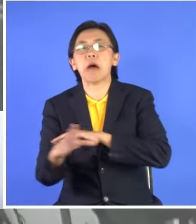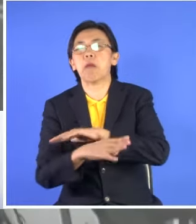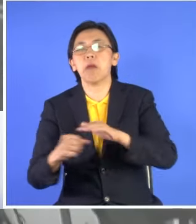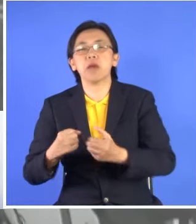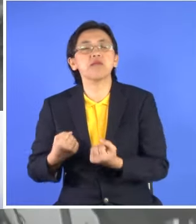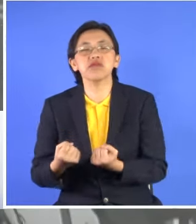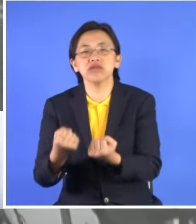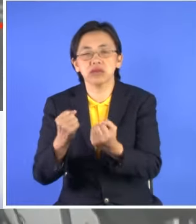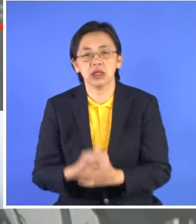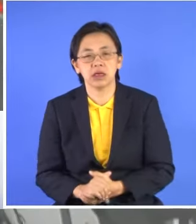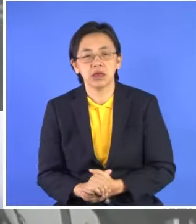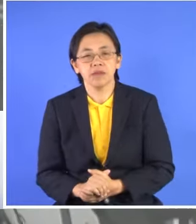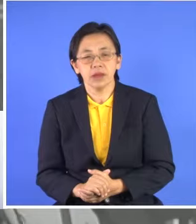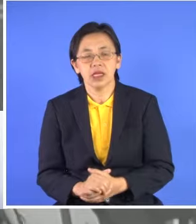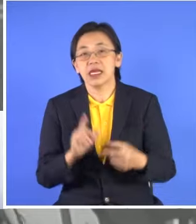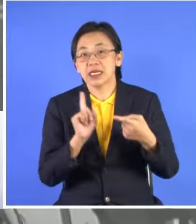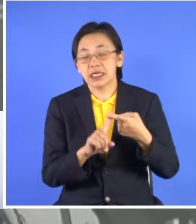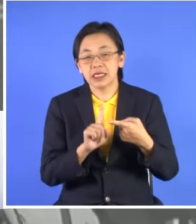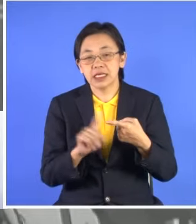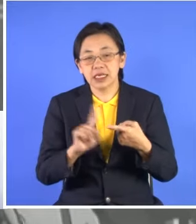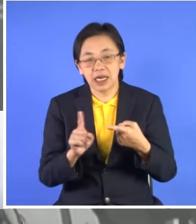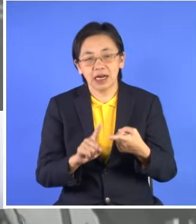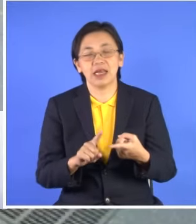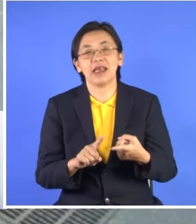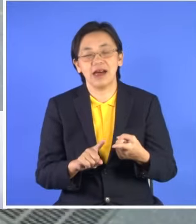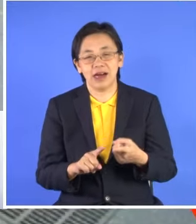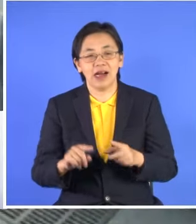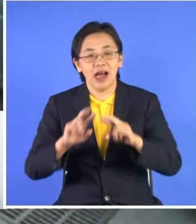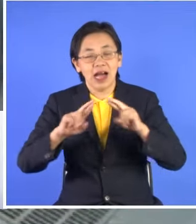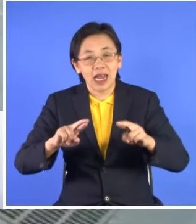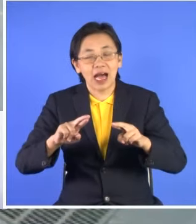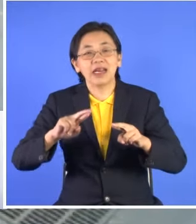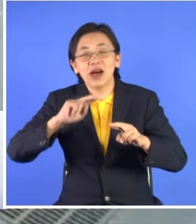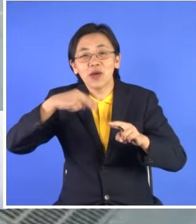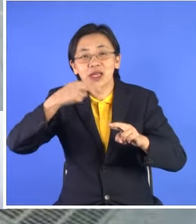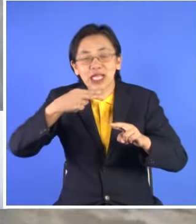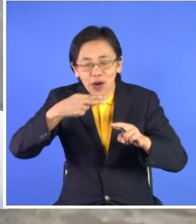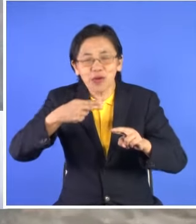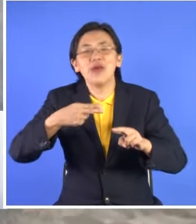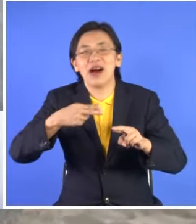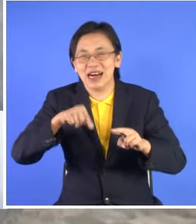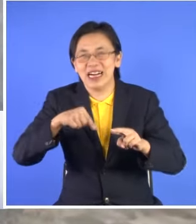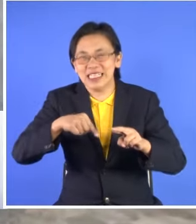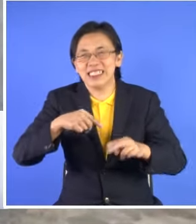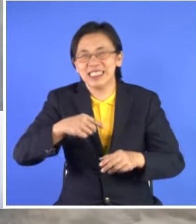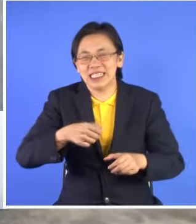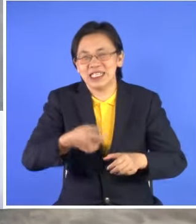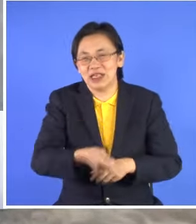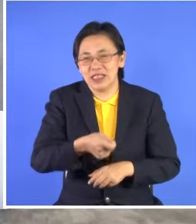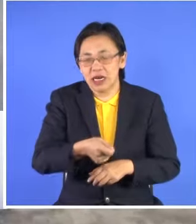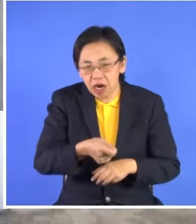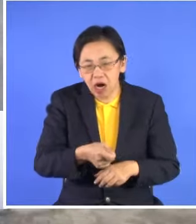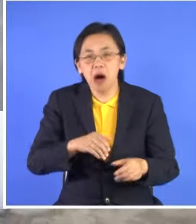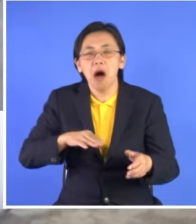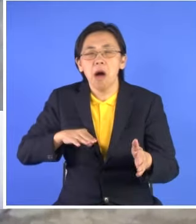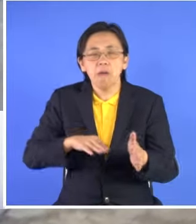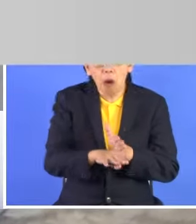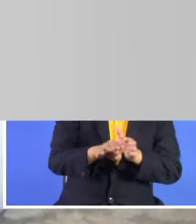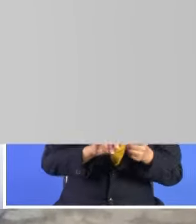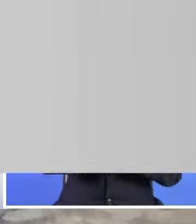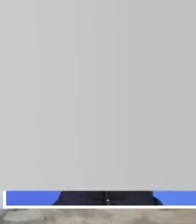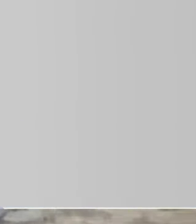นี้เป็น 2เหตุการณ์เลยนะคะ 1เหตุคือเป็นอุบัติเหตุที่มาชนกับรถของพ่อค้าขายก๋วยเตี๋ยวกับอีกหนเหตุคือเป็นเหตุที่ขโมยมาอ่ะ